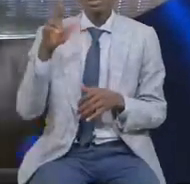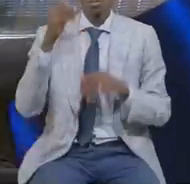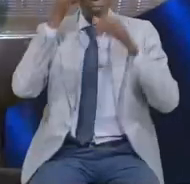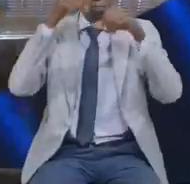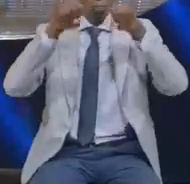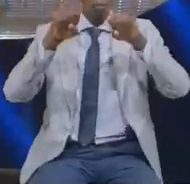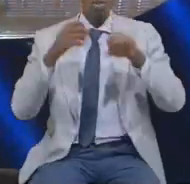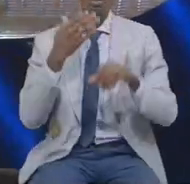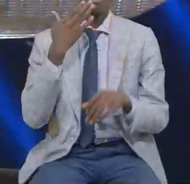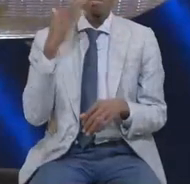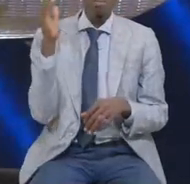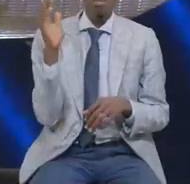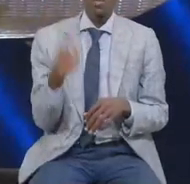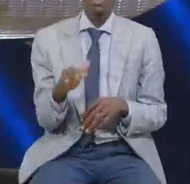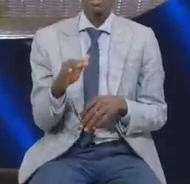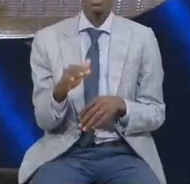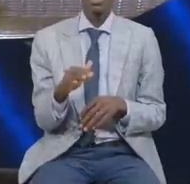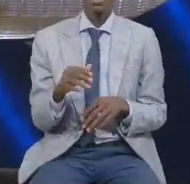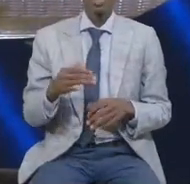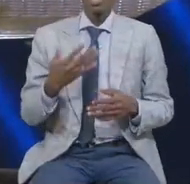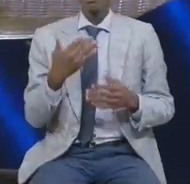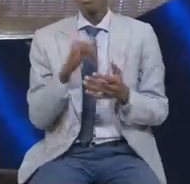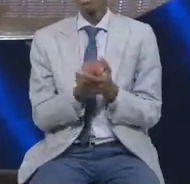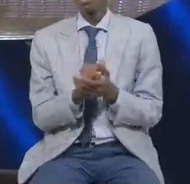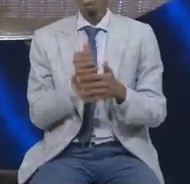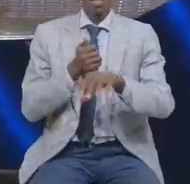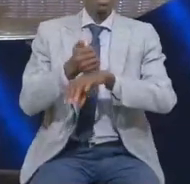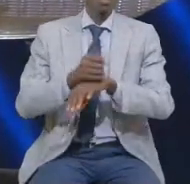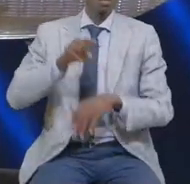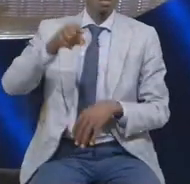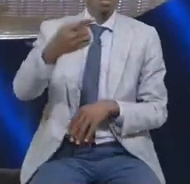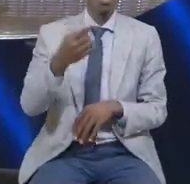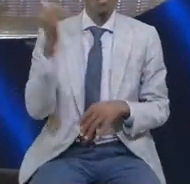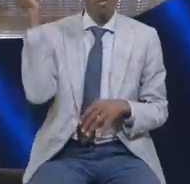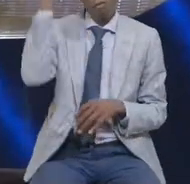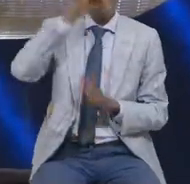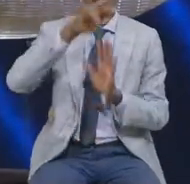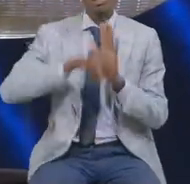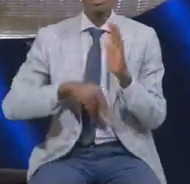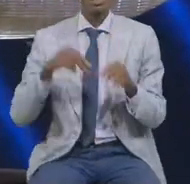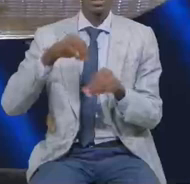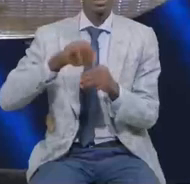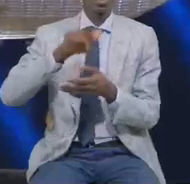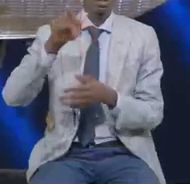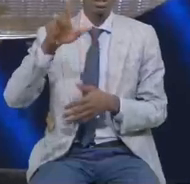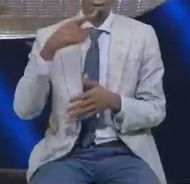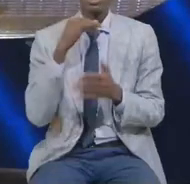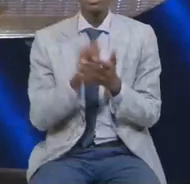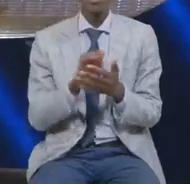le regard envieux, la calomnie, l'orgueil, la folie. Verset 23 dit, toutes ces